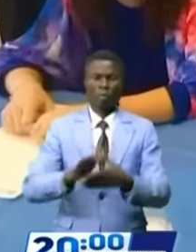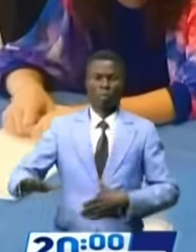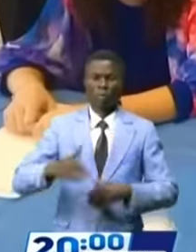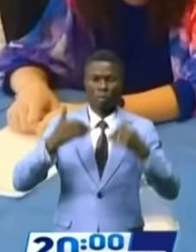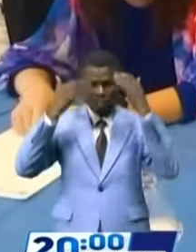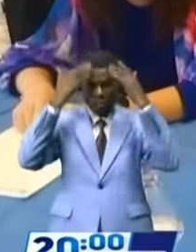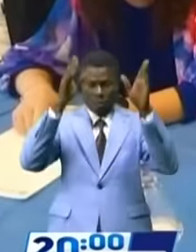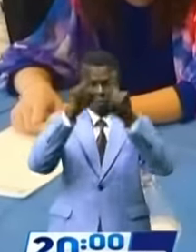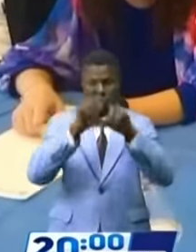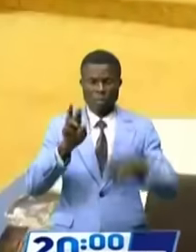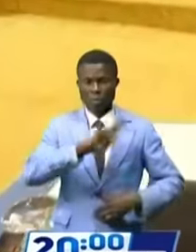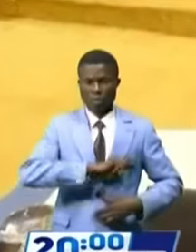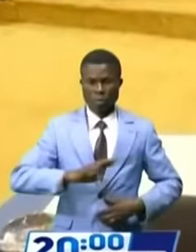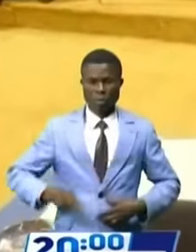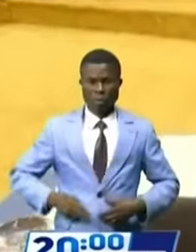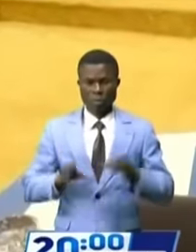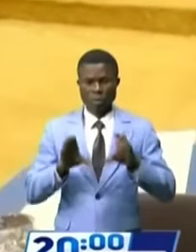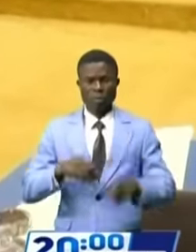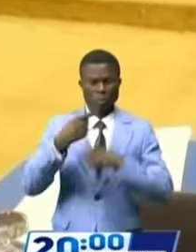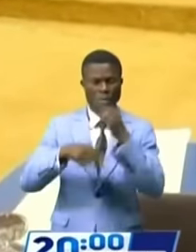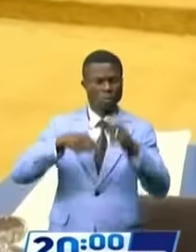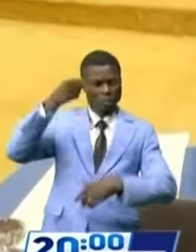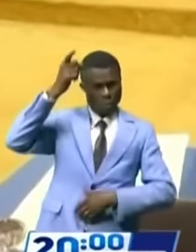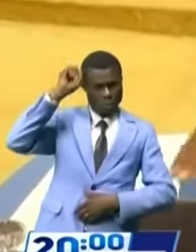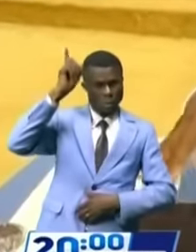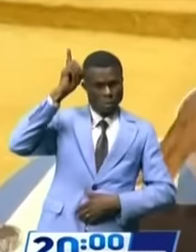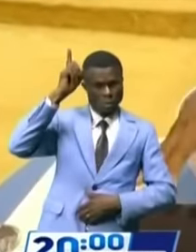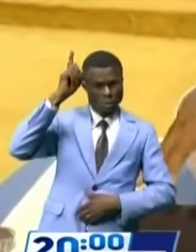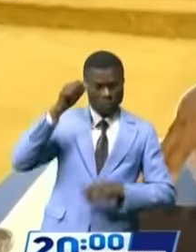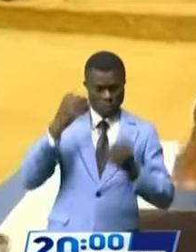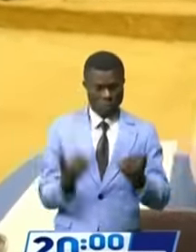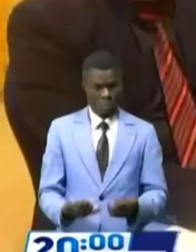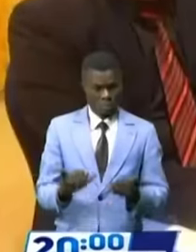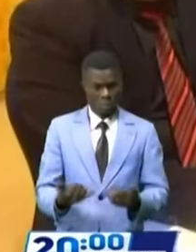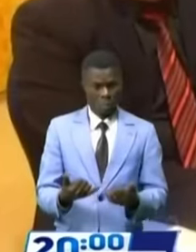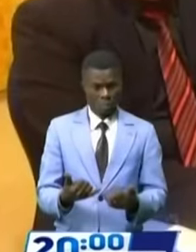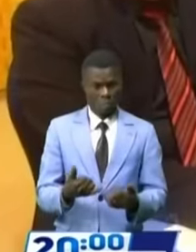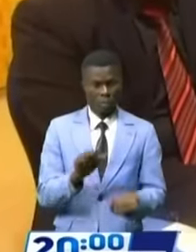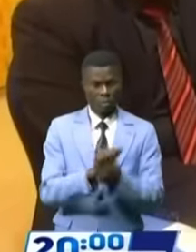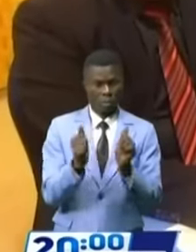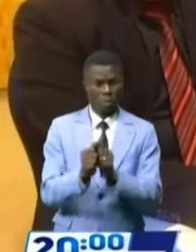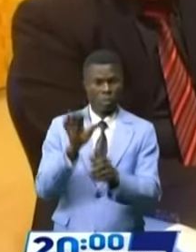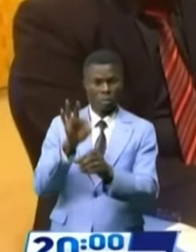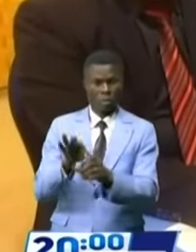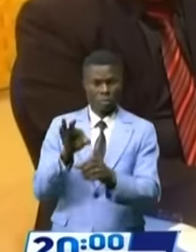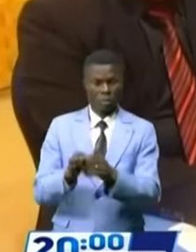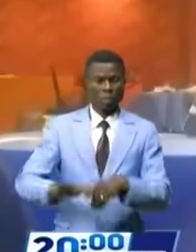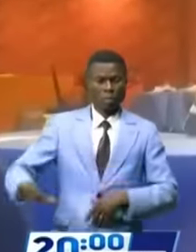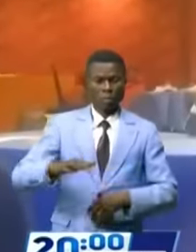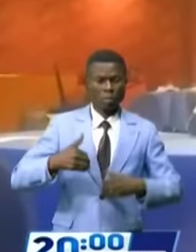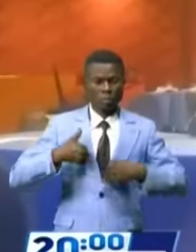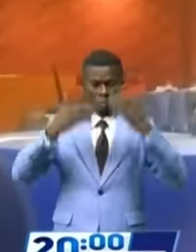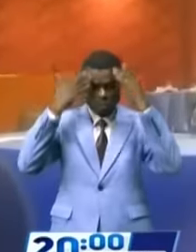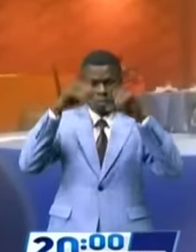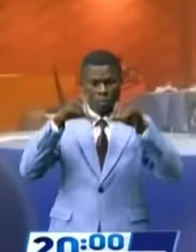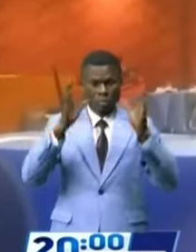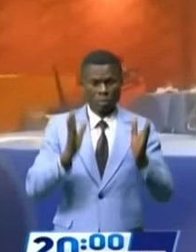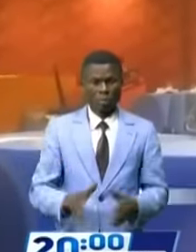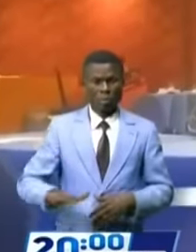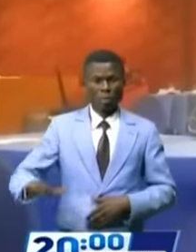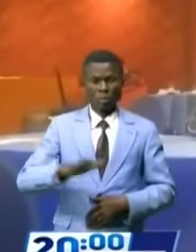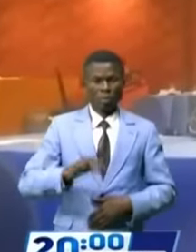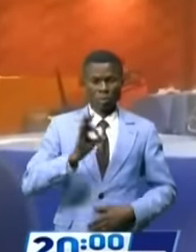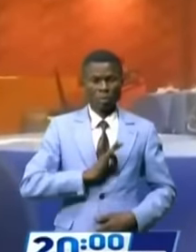la République démocratique du Congo date de longtemps. Et cette fois-ci, dans le processus électoral égyptien, les Congolais du